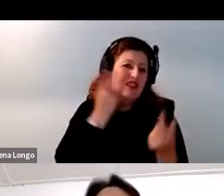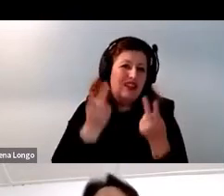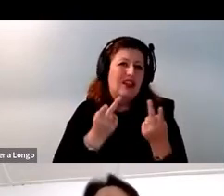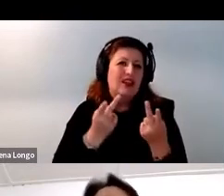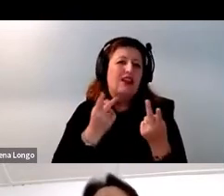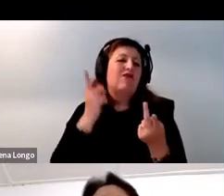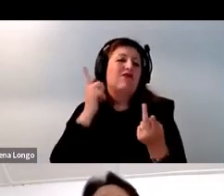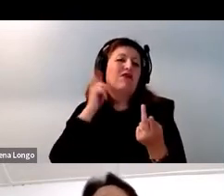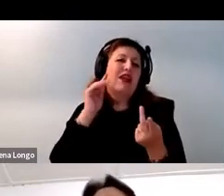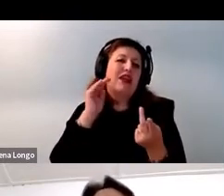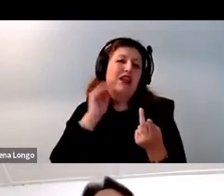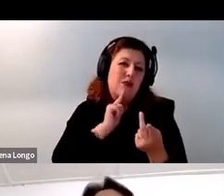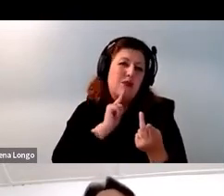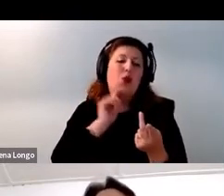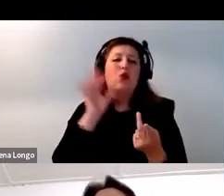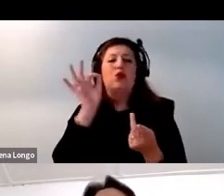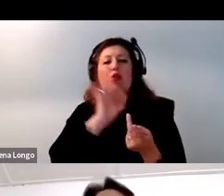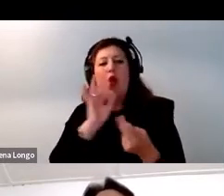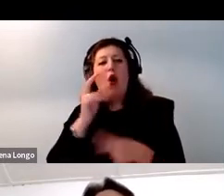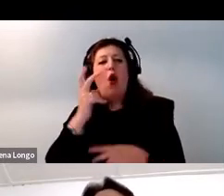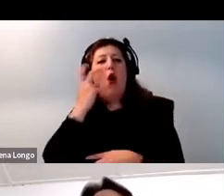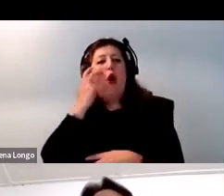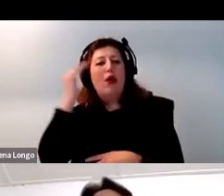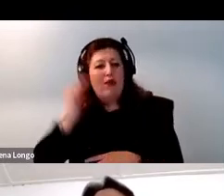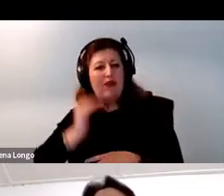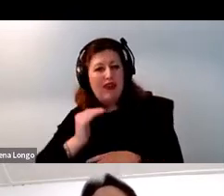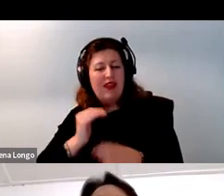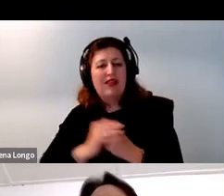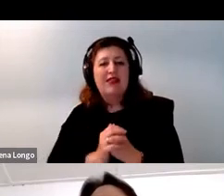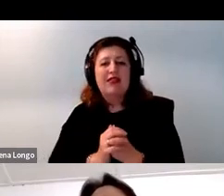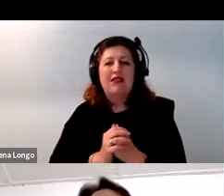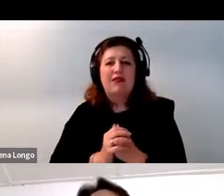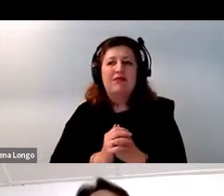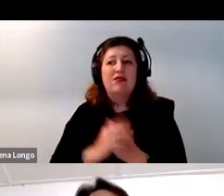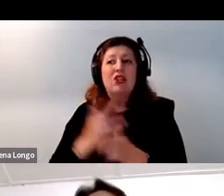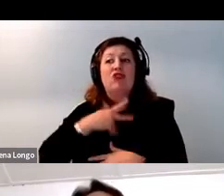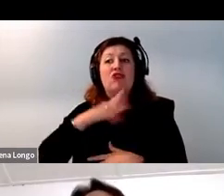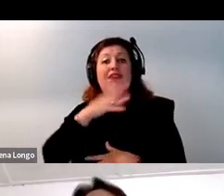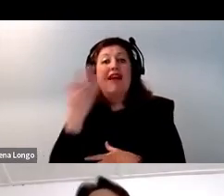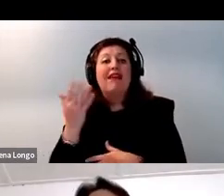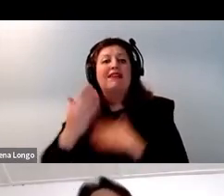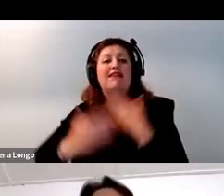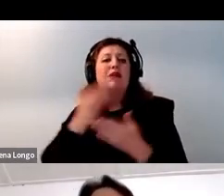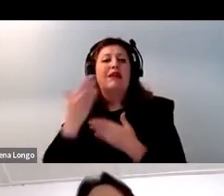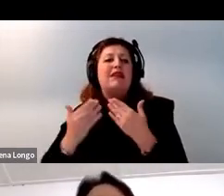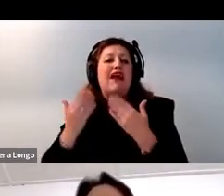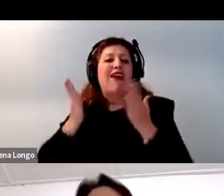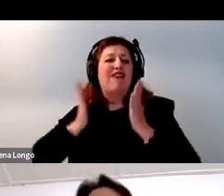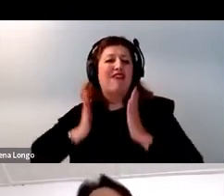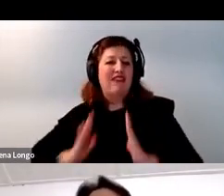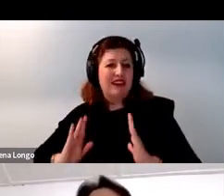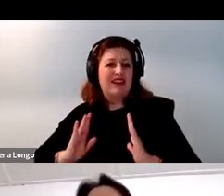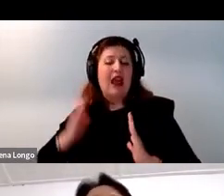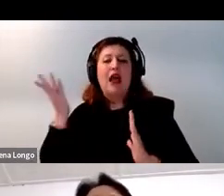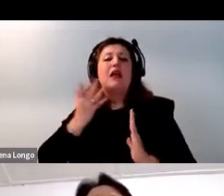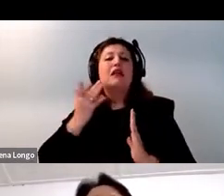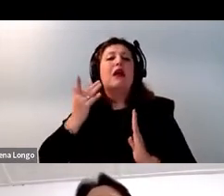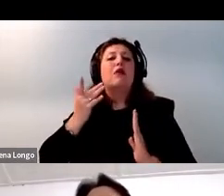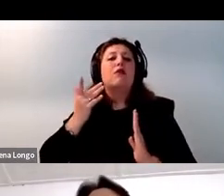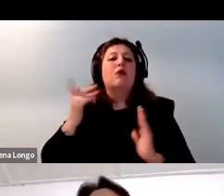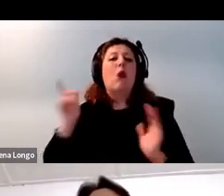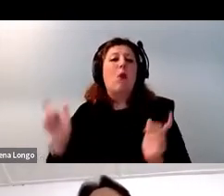ipoacusici, ipovedenti, mentre le disabilità fisiche, che spesso sono gravi, sono causate magari da paralisi